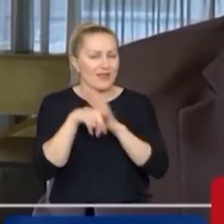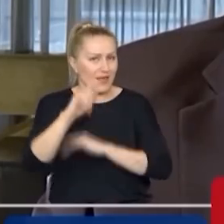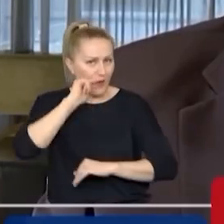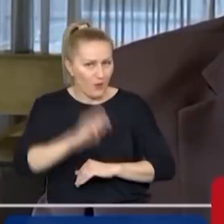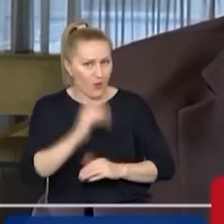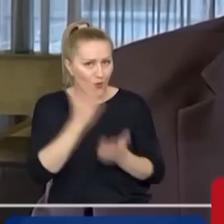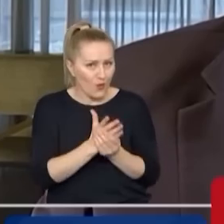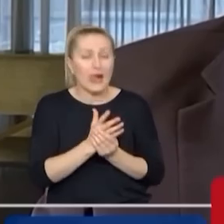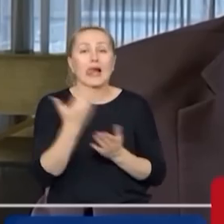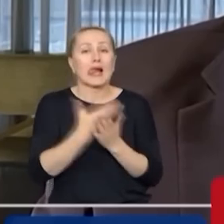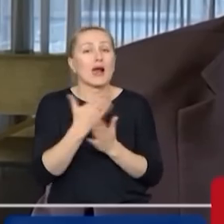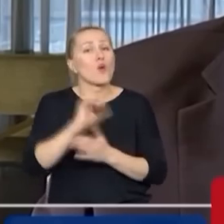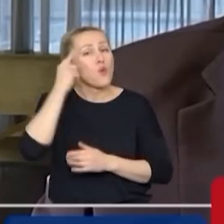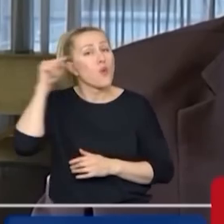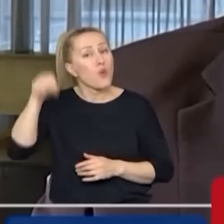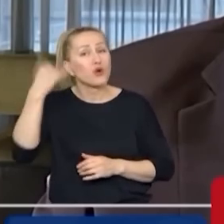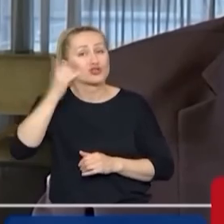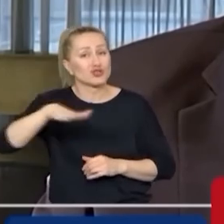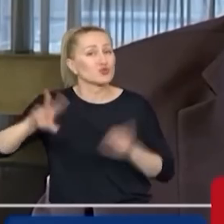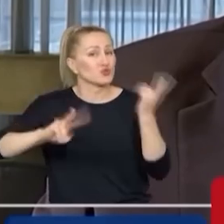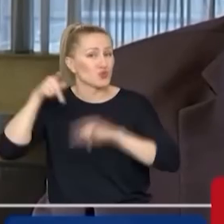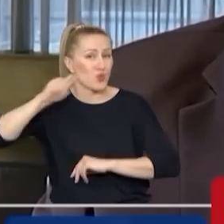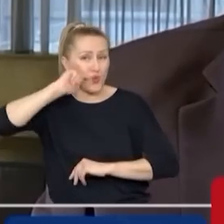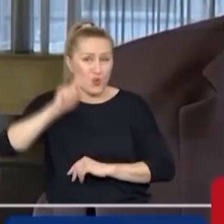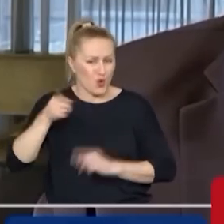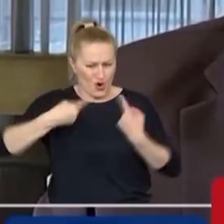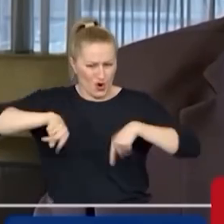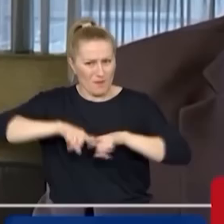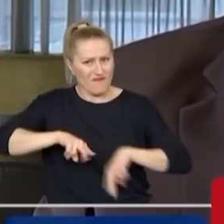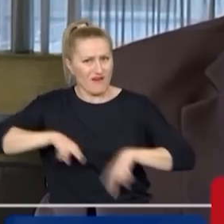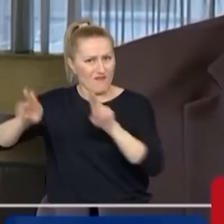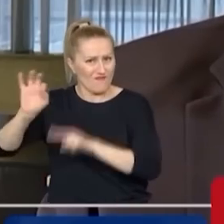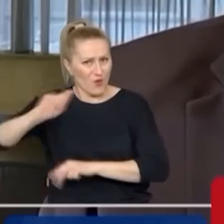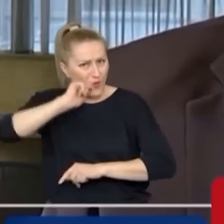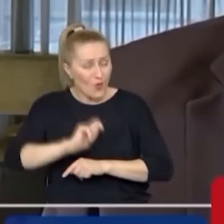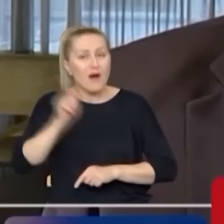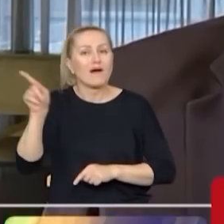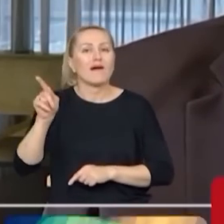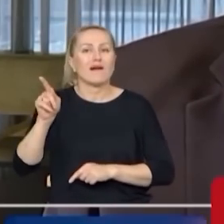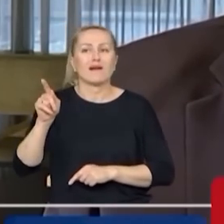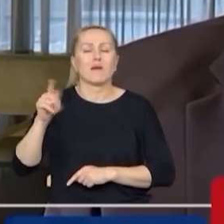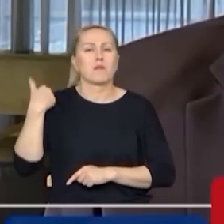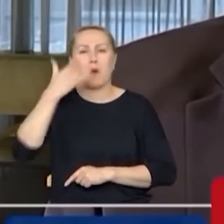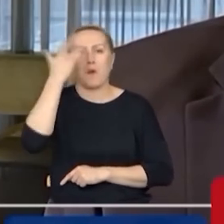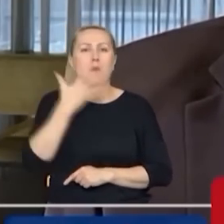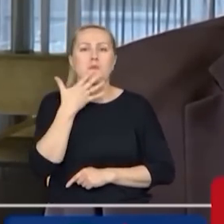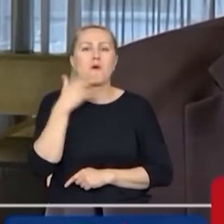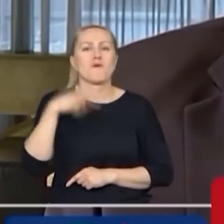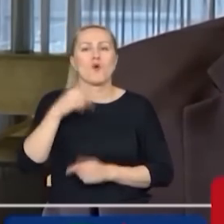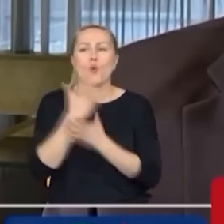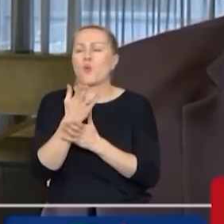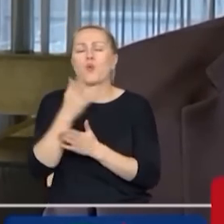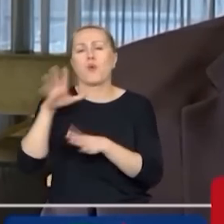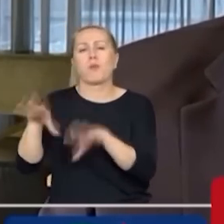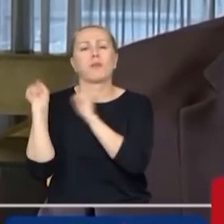bo przecież przede wszystkim to dzieci z Ukrainy, to obywatele Ukrainy, bo reżim twierdzi, że to są już obywatele